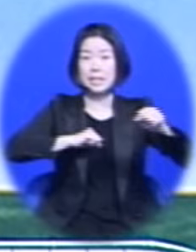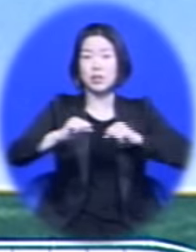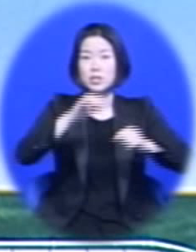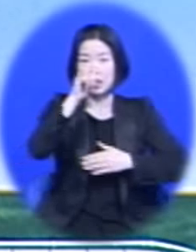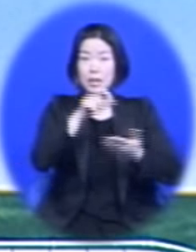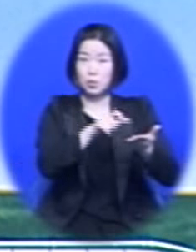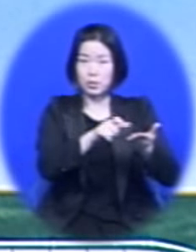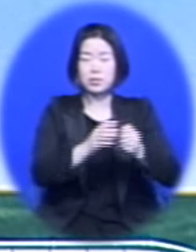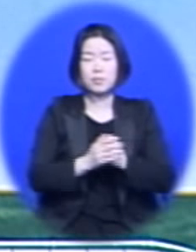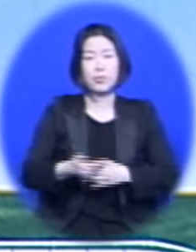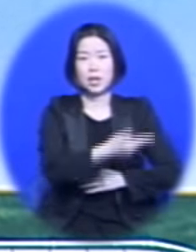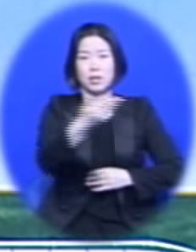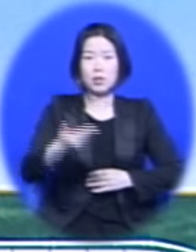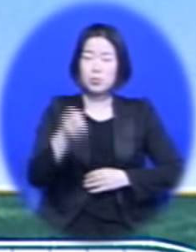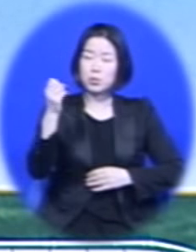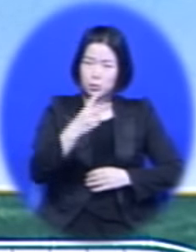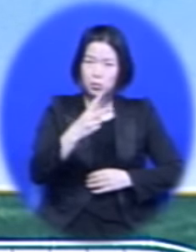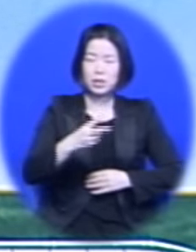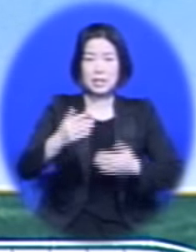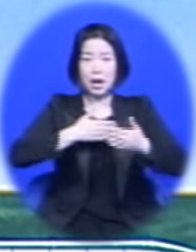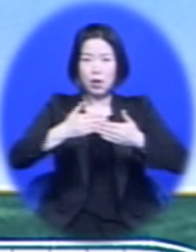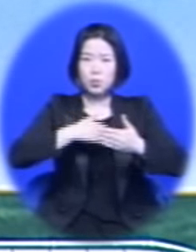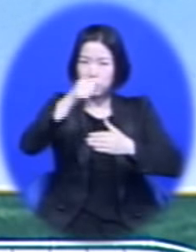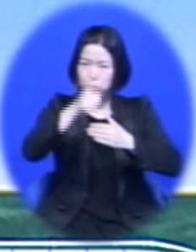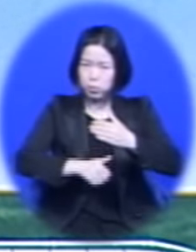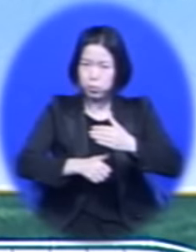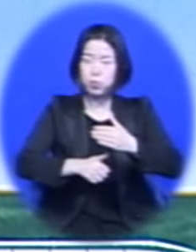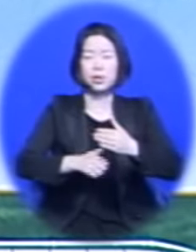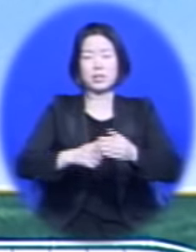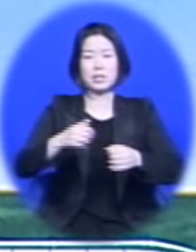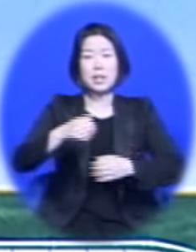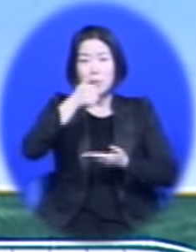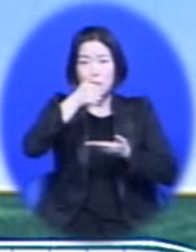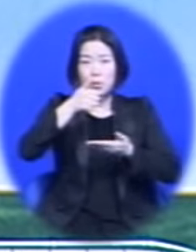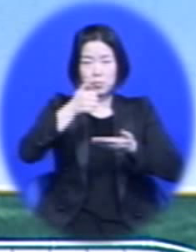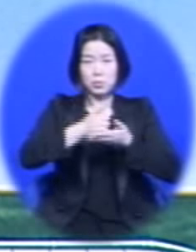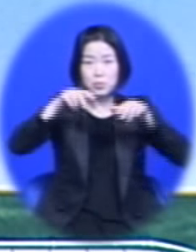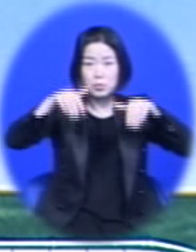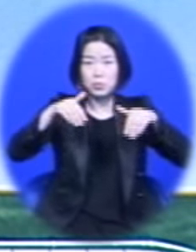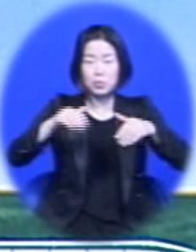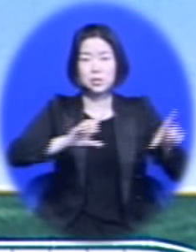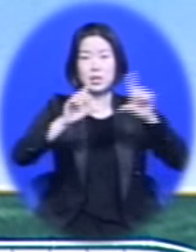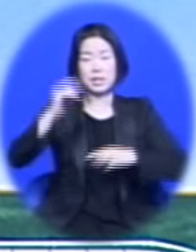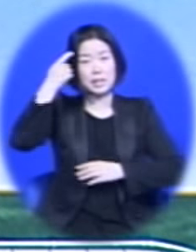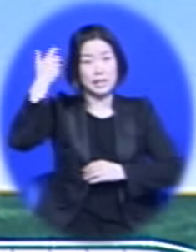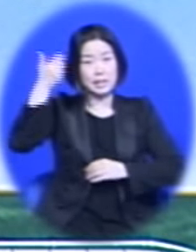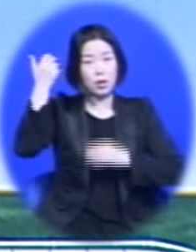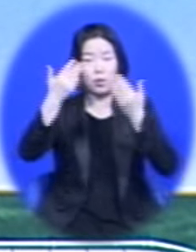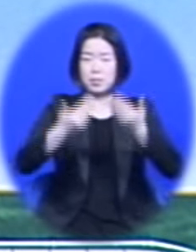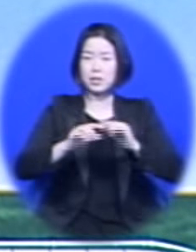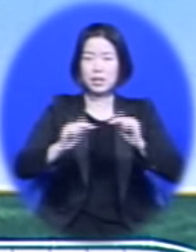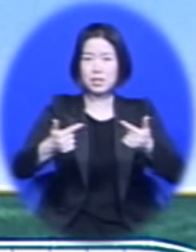있습니다. 여러분은 또다시 두려움에 빠뜨리는 종살이의 영을 받은 것이 아니라